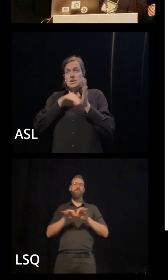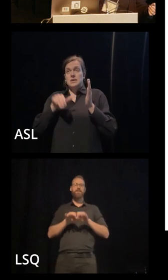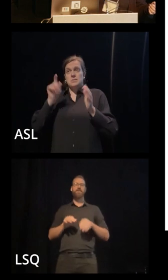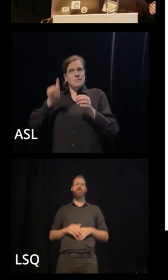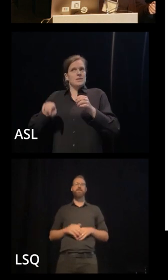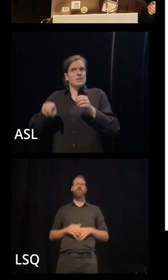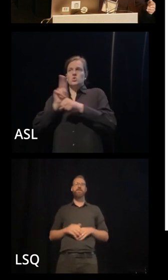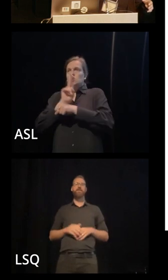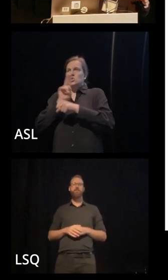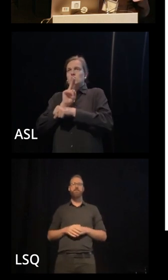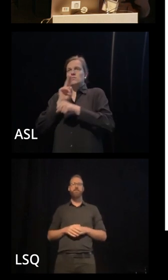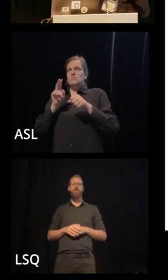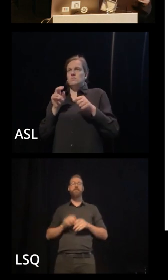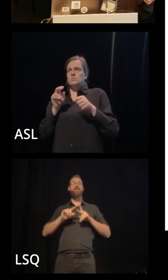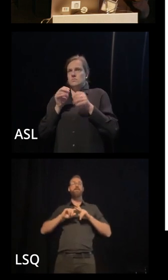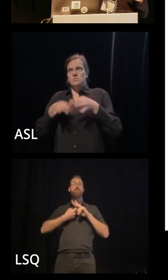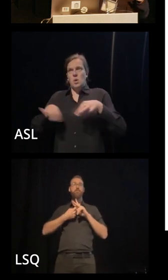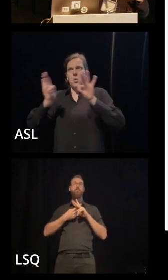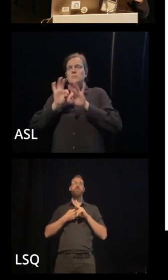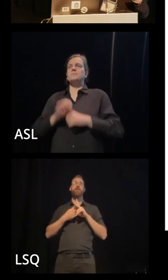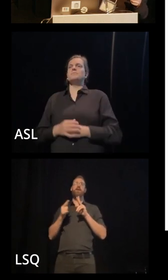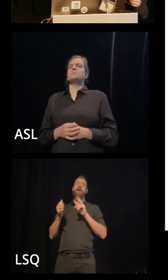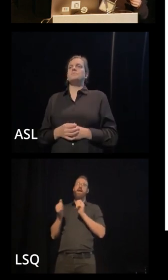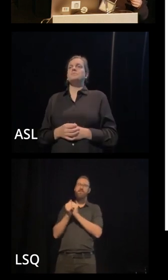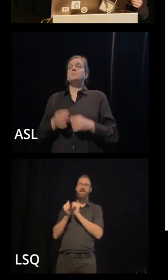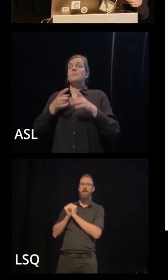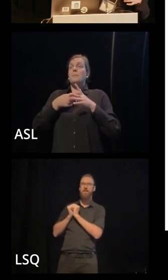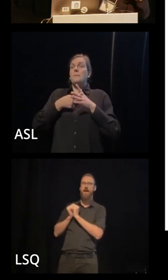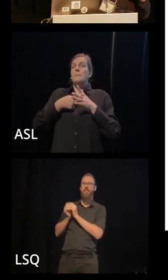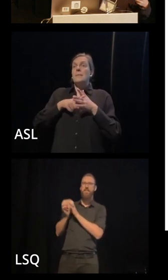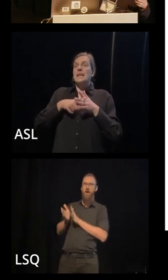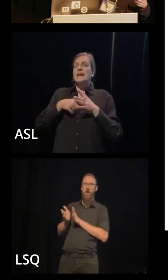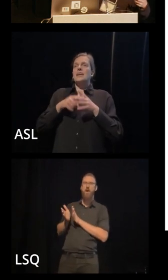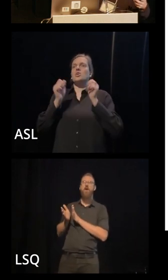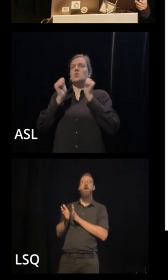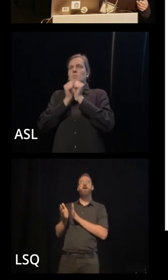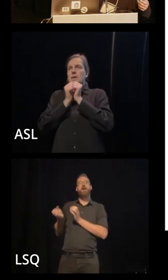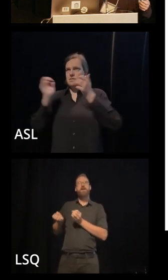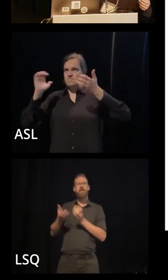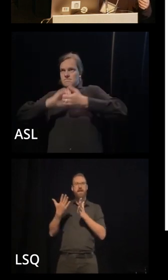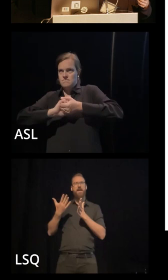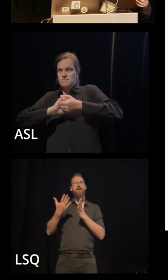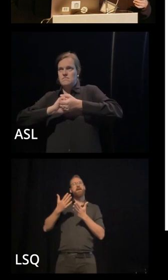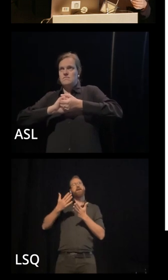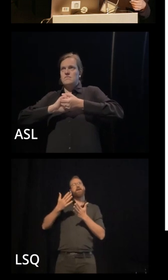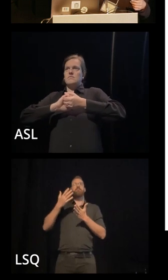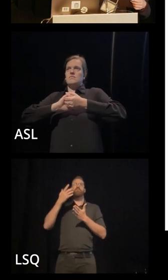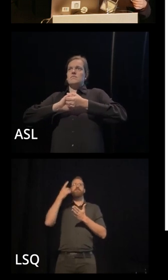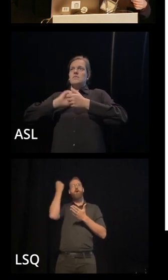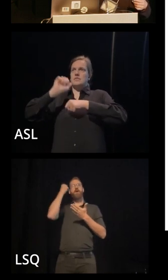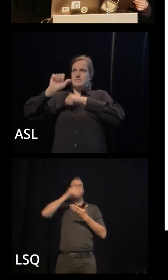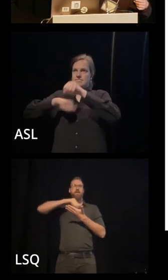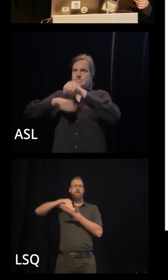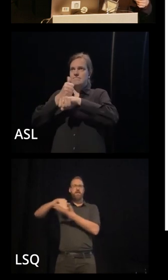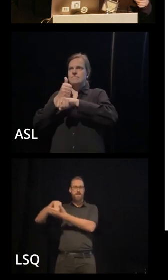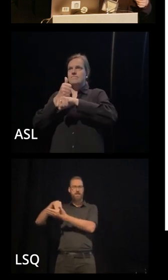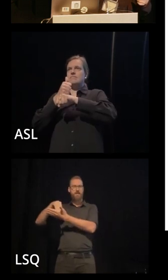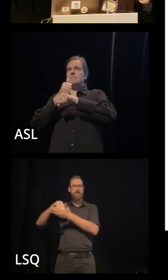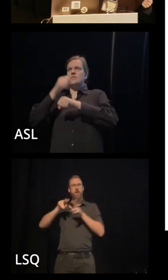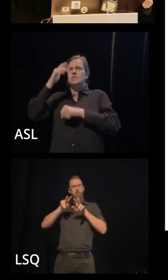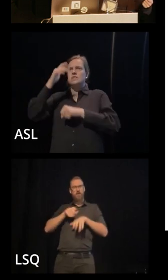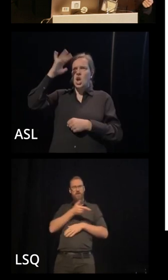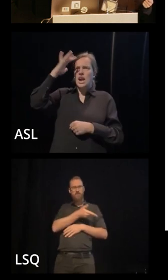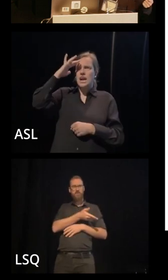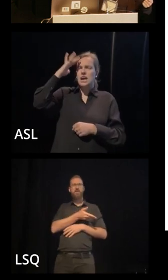sur le fleuve à la rencontre des collaborateurs et la théorie de tout ça qui a servi à construire un doctorat en recherche création maritime et un